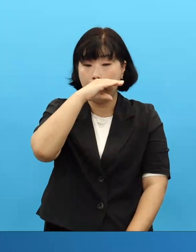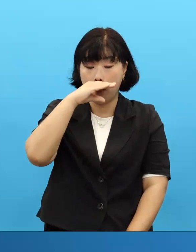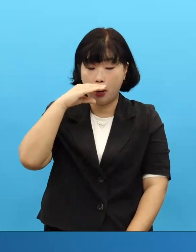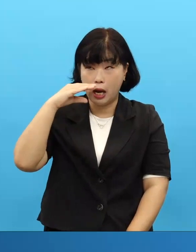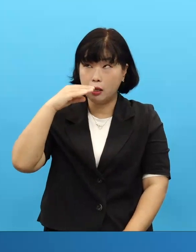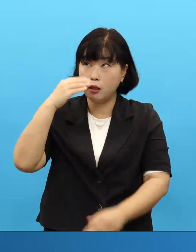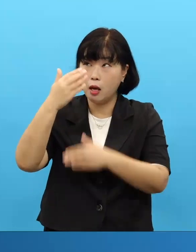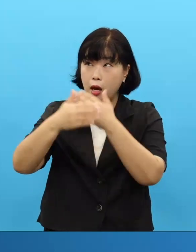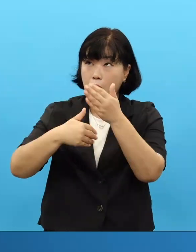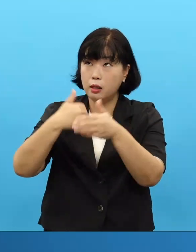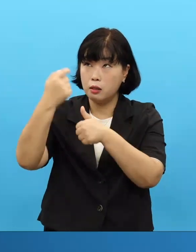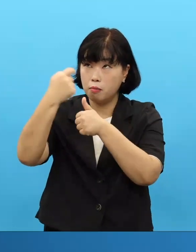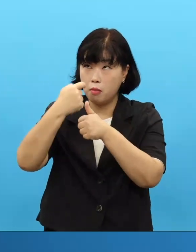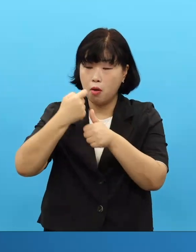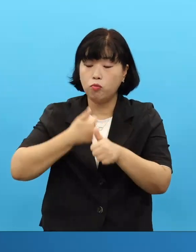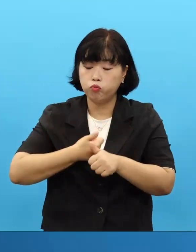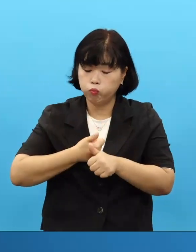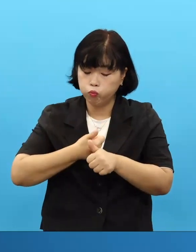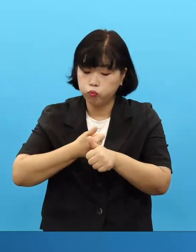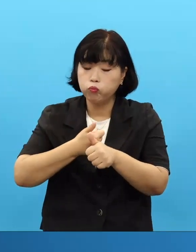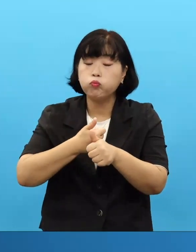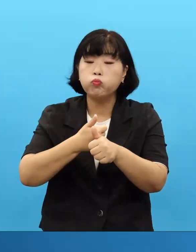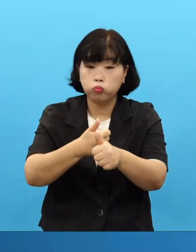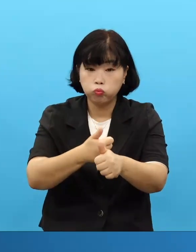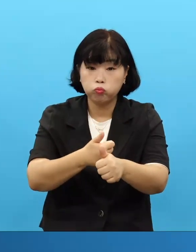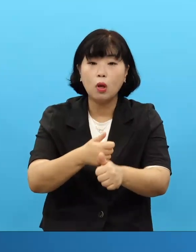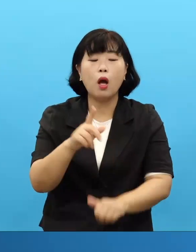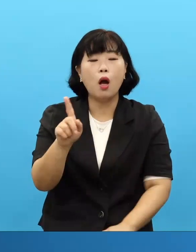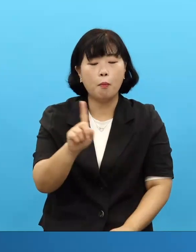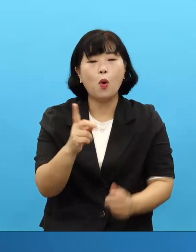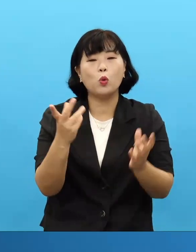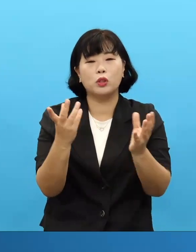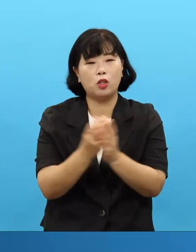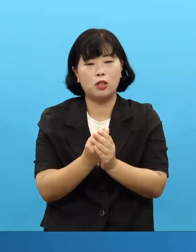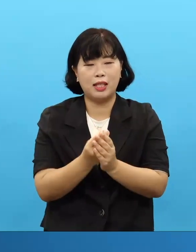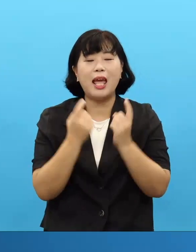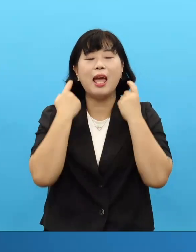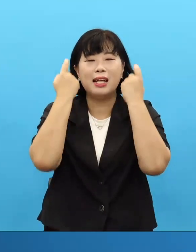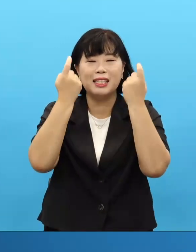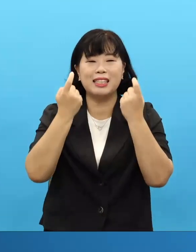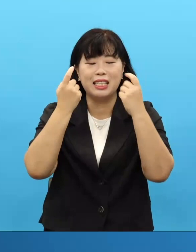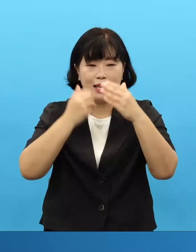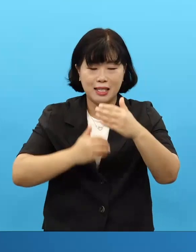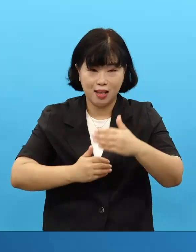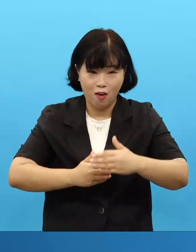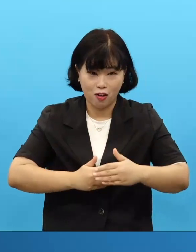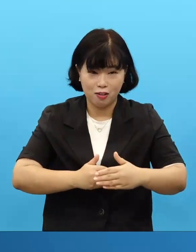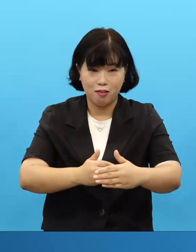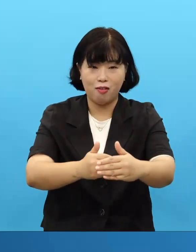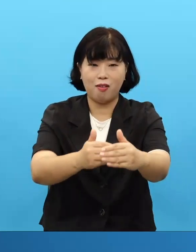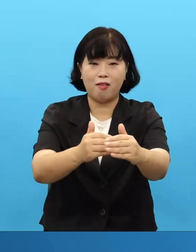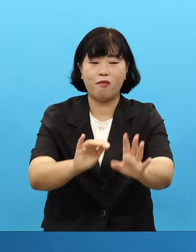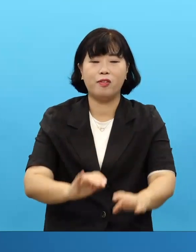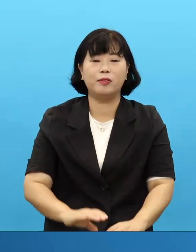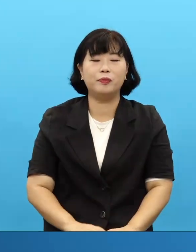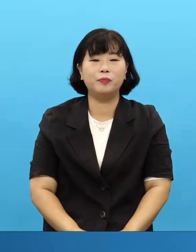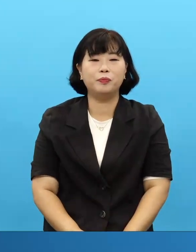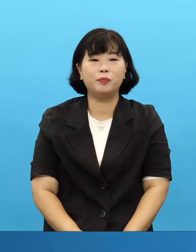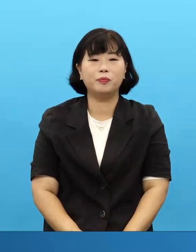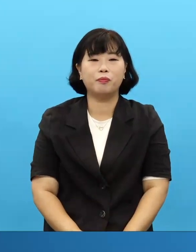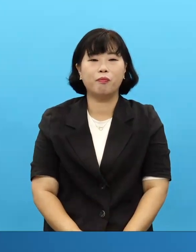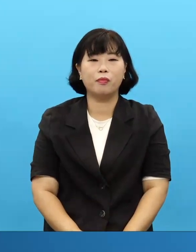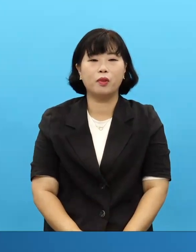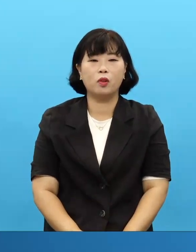절대 여정이라고 합니다. And that is what is called the absolute journey. 이 절대 여정은 우리의 힘으로 가면